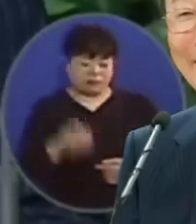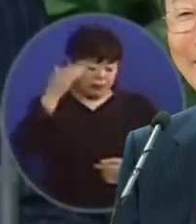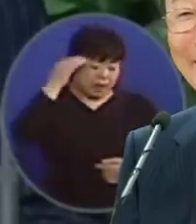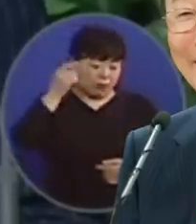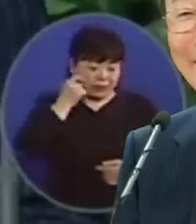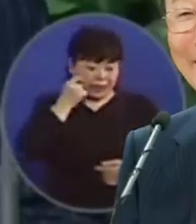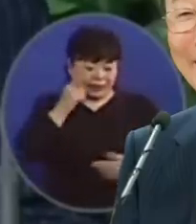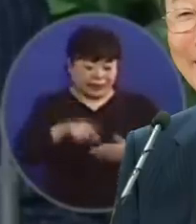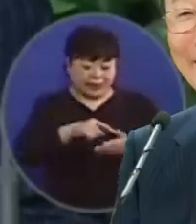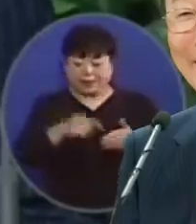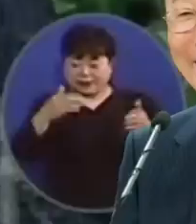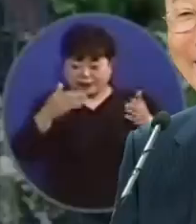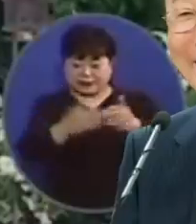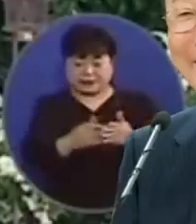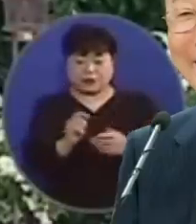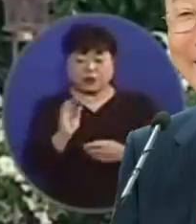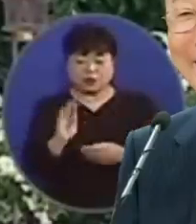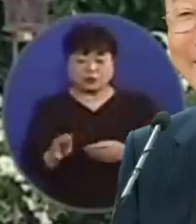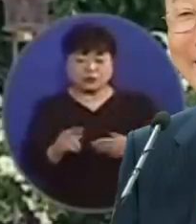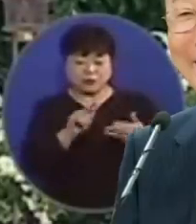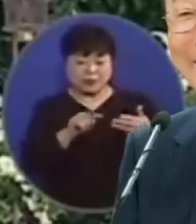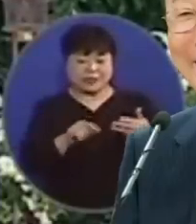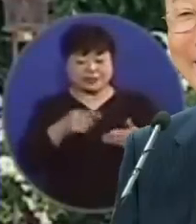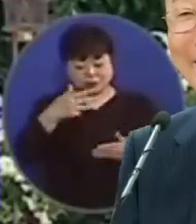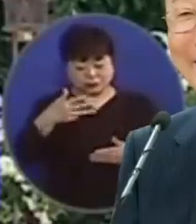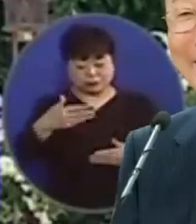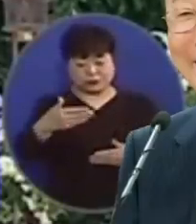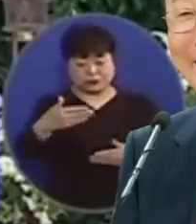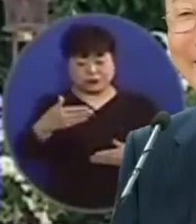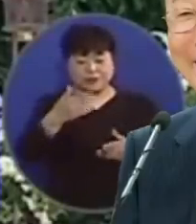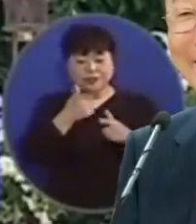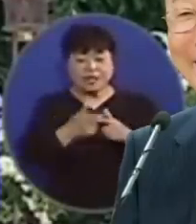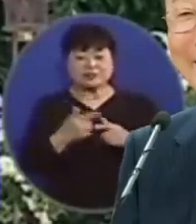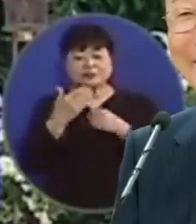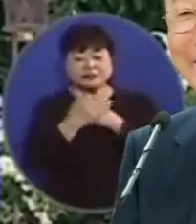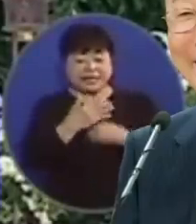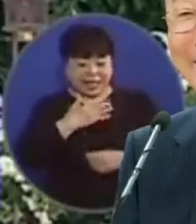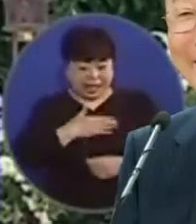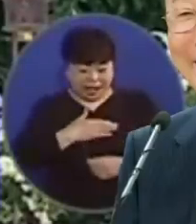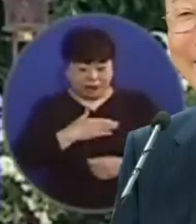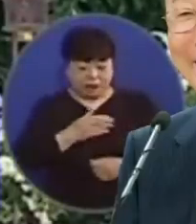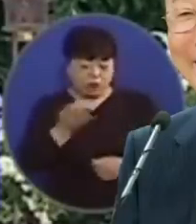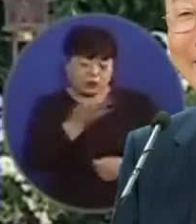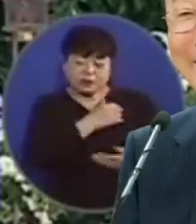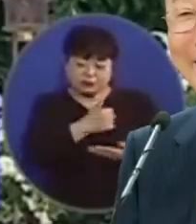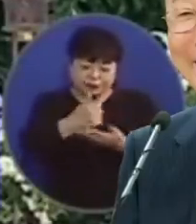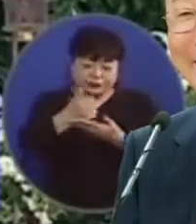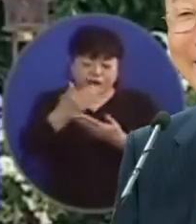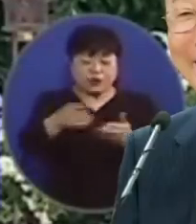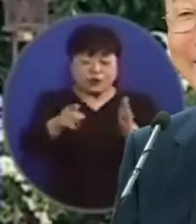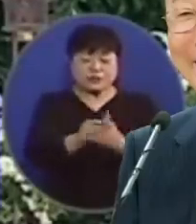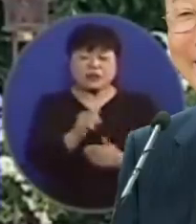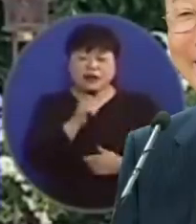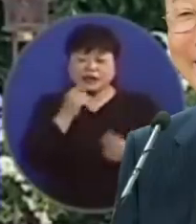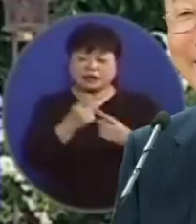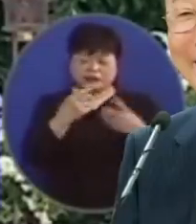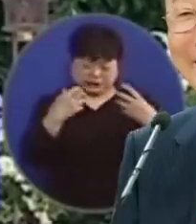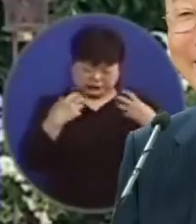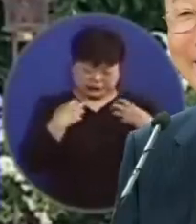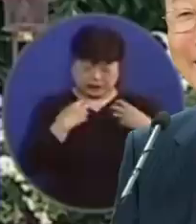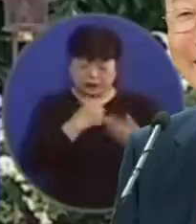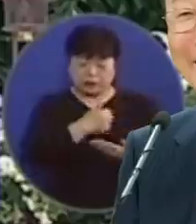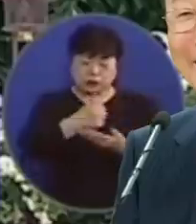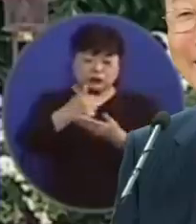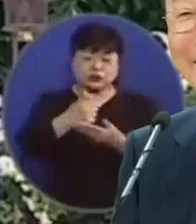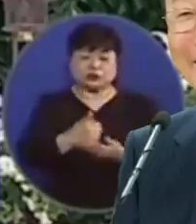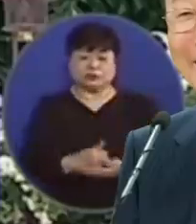것입니다. 고린도후서 8장 9절에 우리 주 예수 그리스도의 은혜를 너희가 알거니와 부유하신 자로서 너희를 위하여 가난하게 되시면 그의